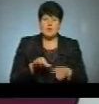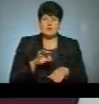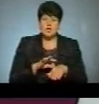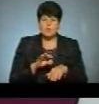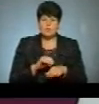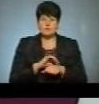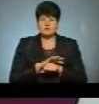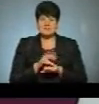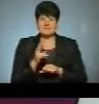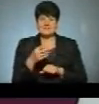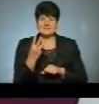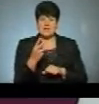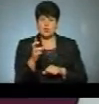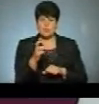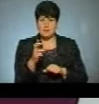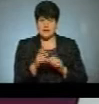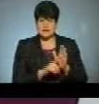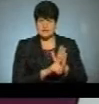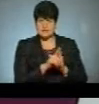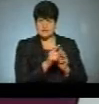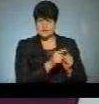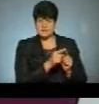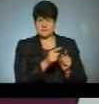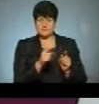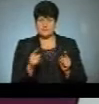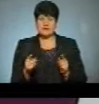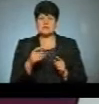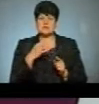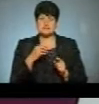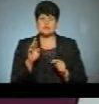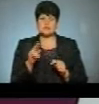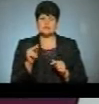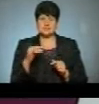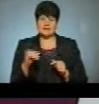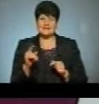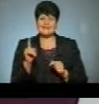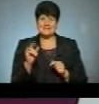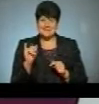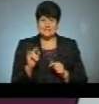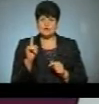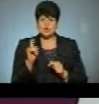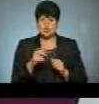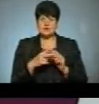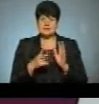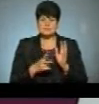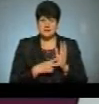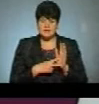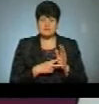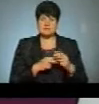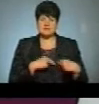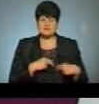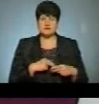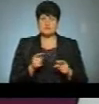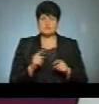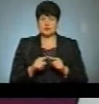із 23 березня, розповів головний лікар цього медзакладу Ярослав Чайківський. І 117 медпрацівників Тернопільської міської